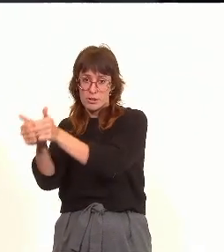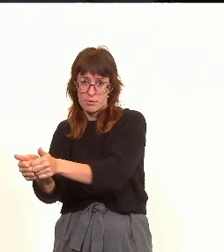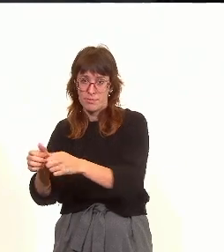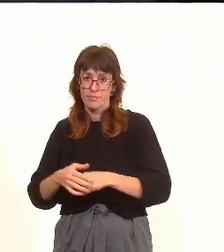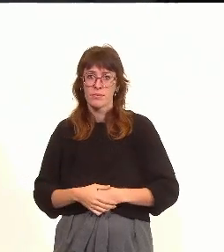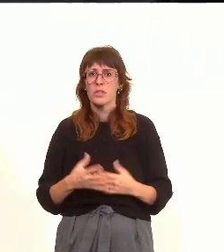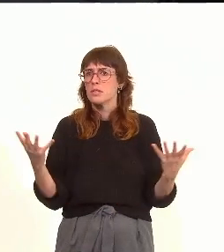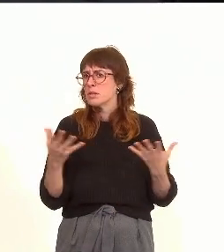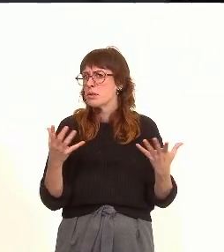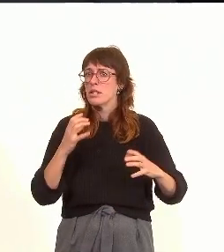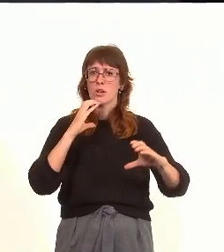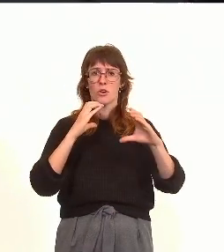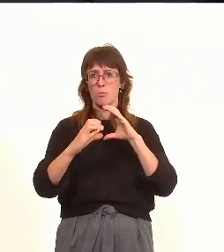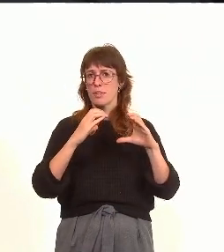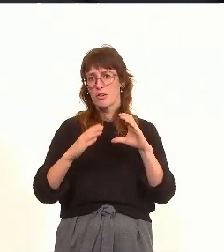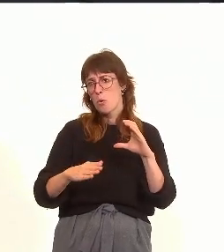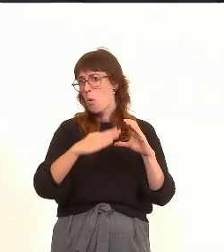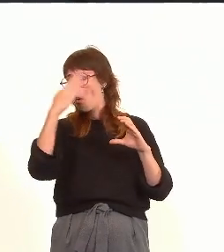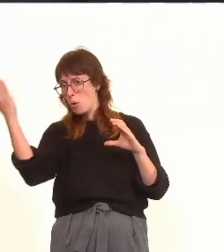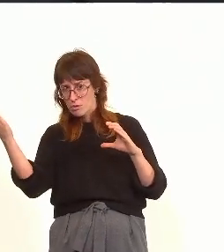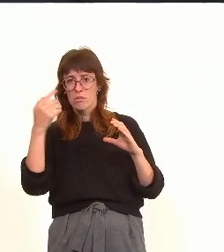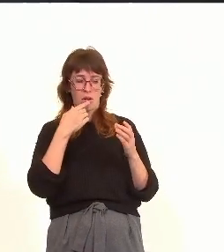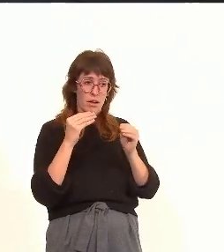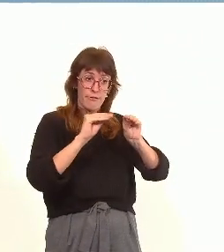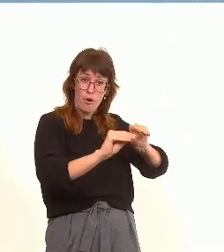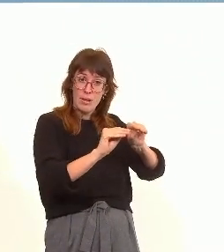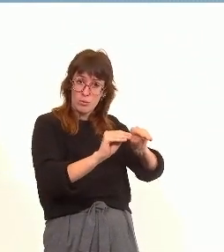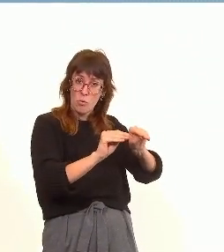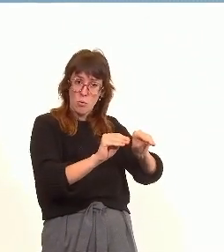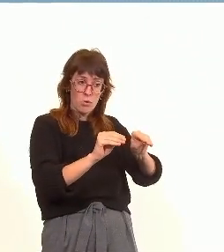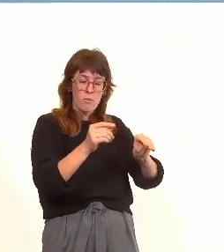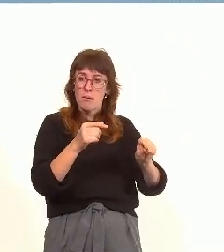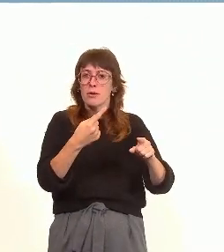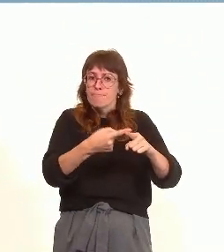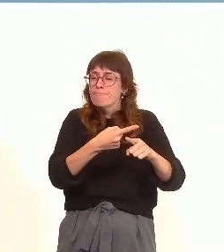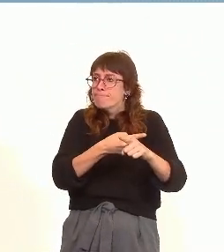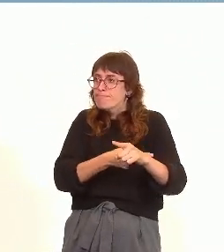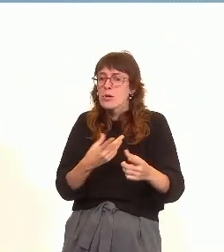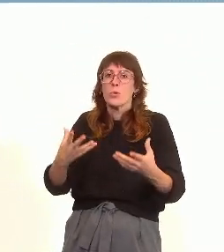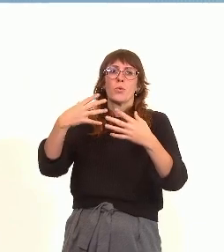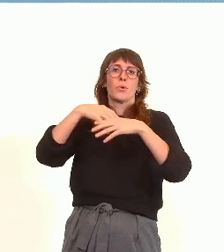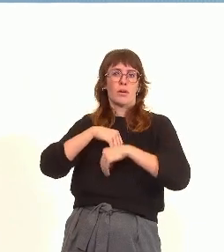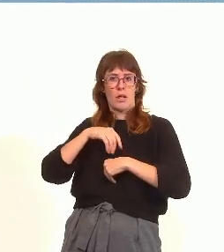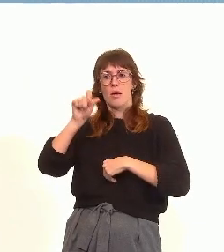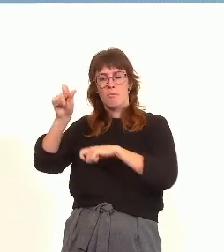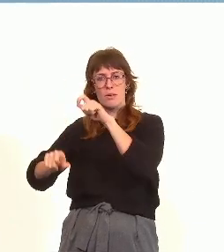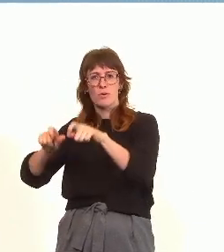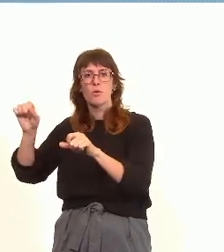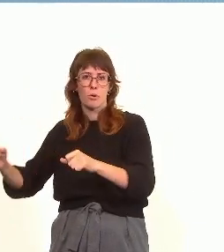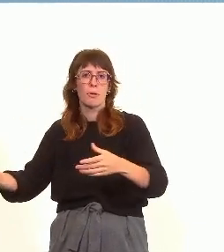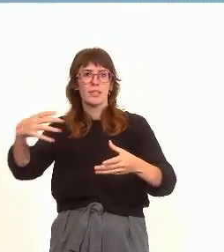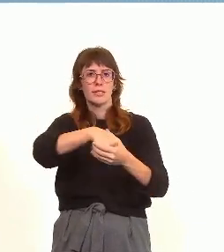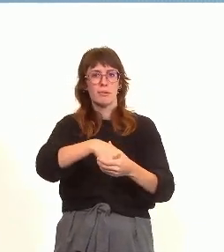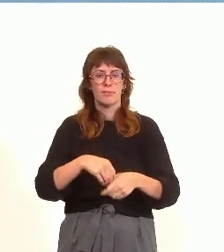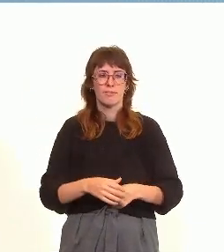outils de communication alternative améliorée permet, à mon sens, de vraiment faire participer les personnes, y compris sur des publics qui historiquement étaient vus comme